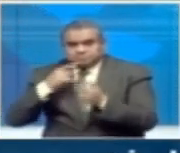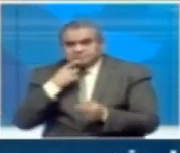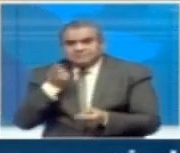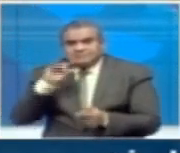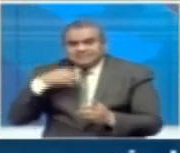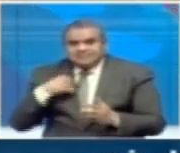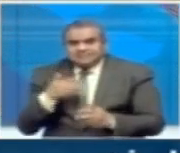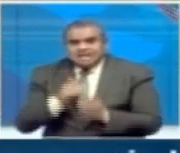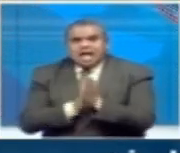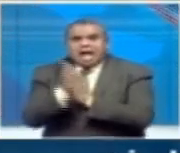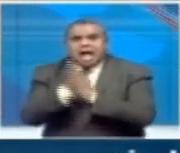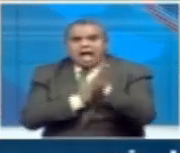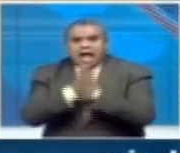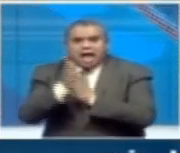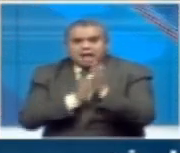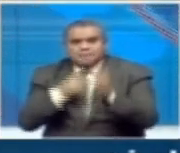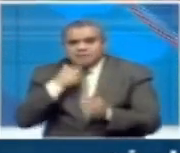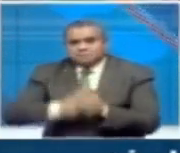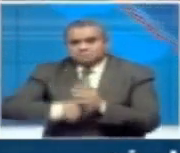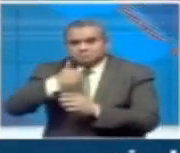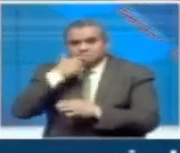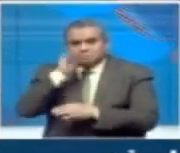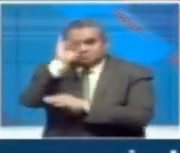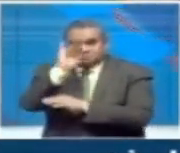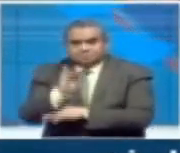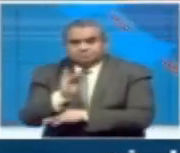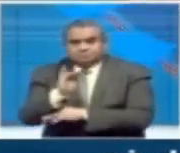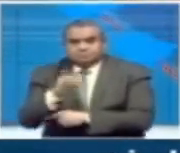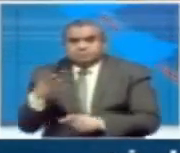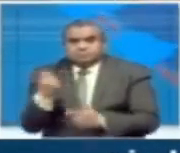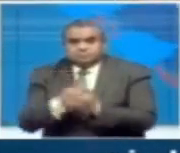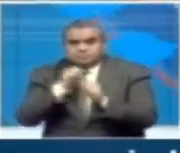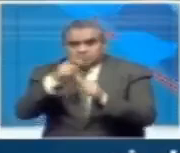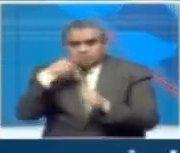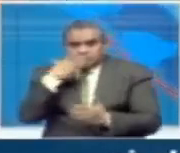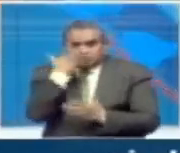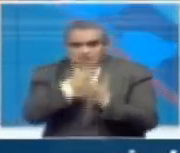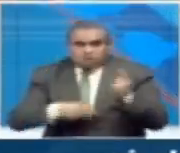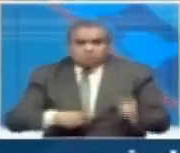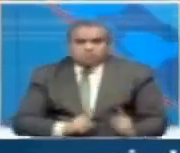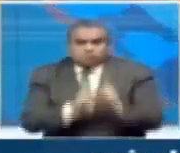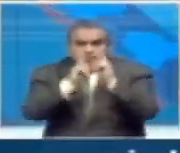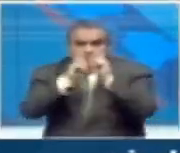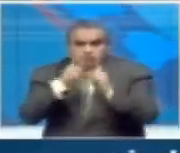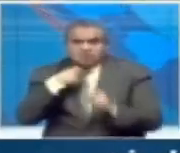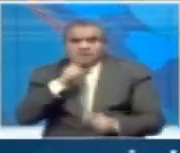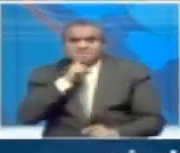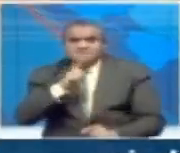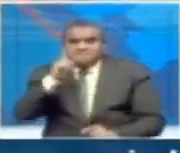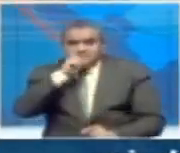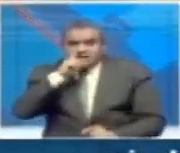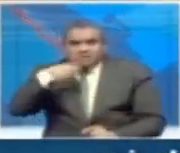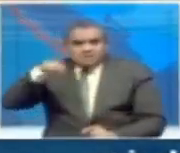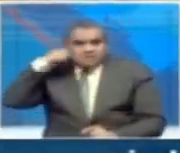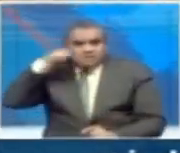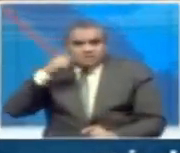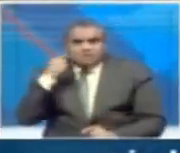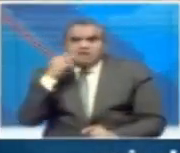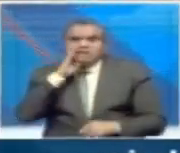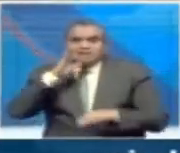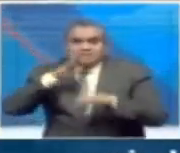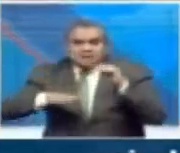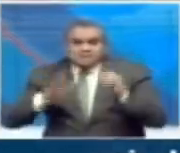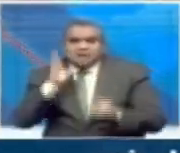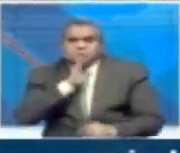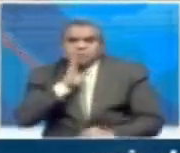من الحماس على التفوق. وشهد تكريم ابناء الشهداء عدد من الفنانين وقيادات وزارة التربية